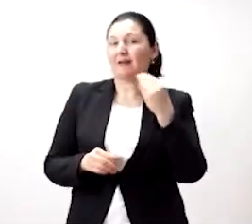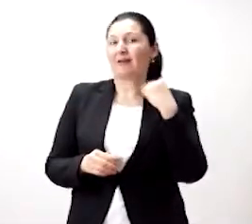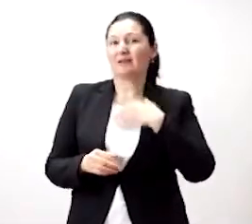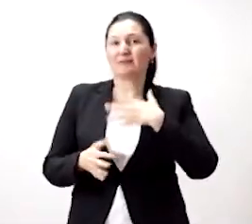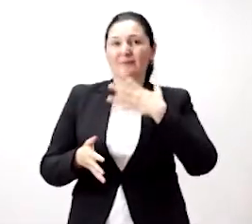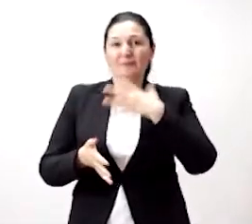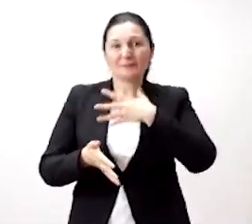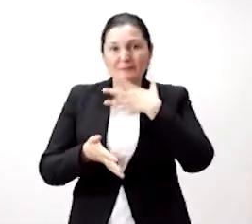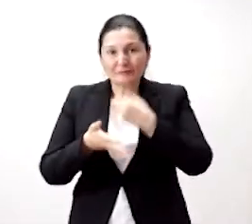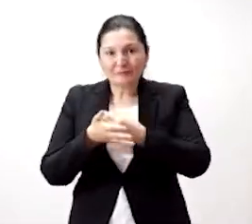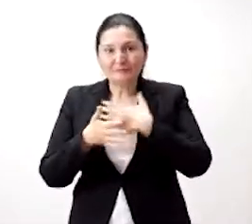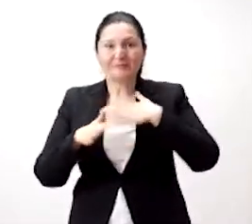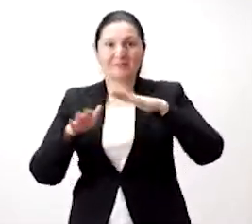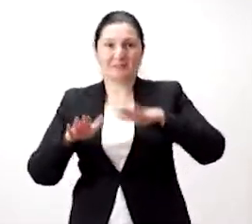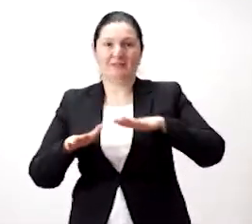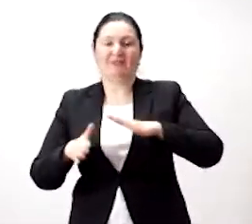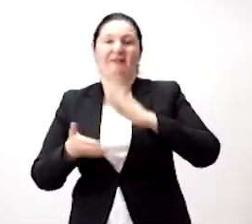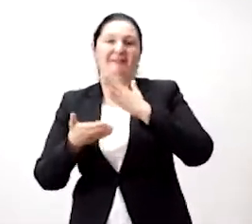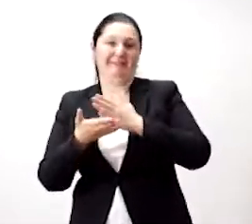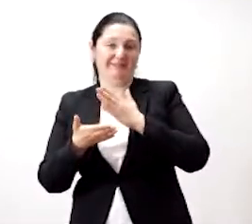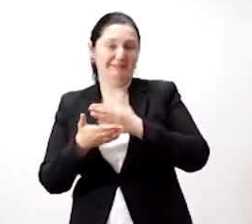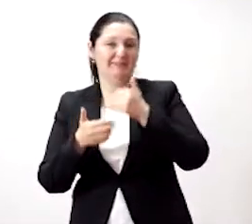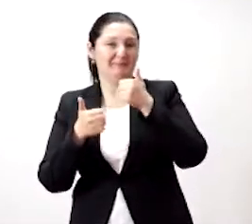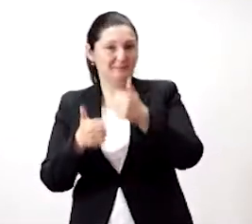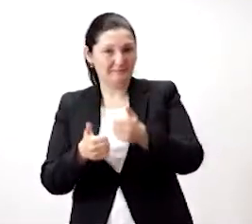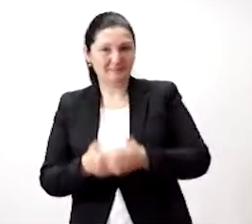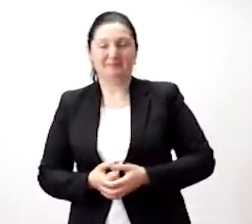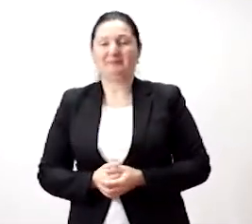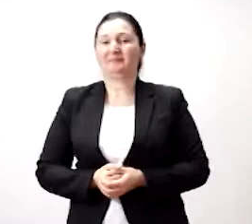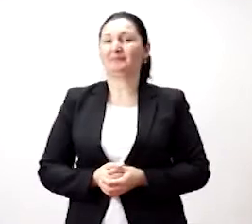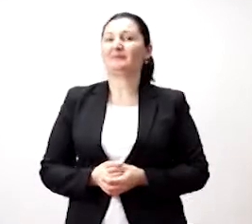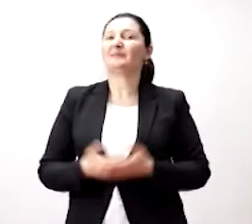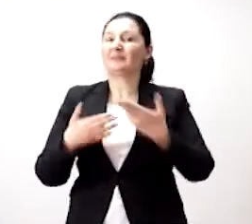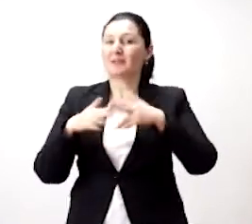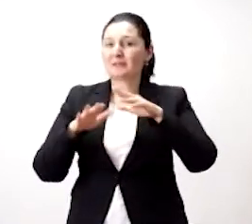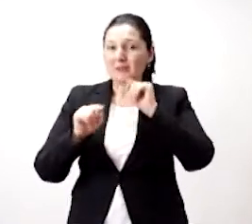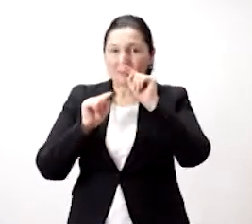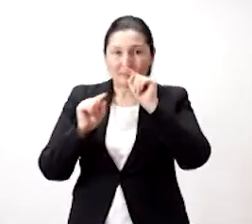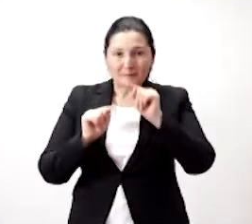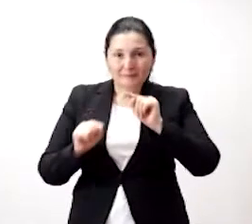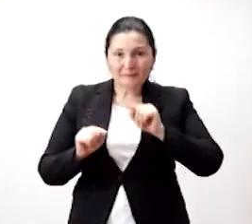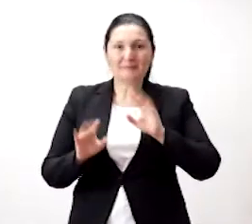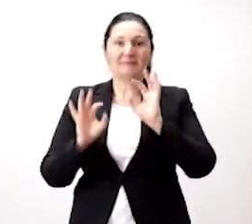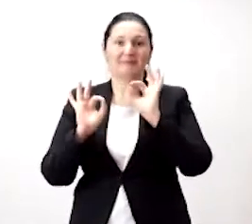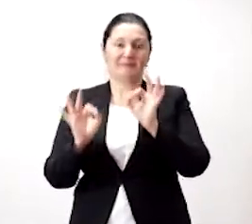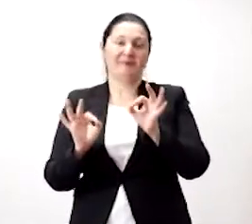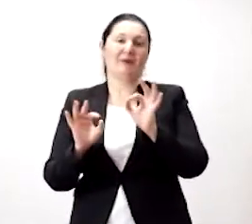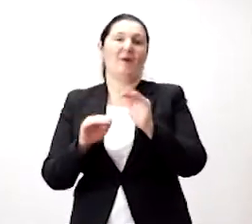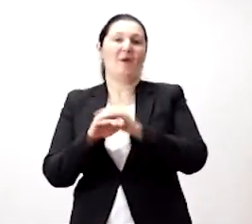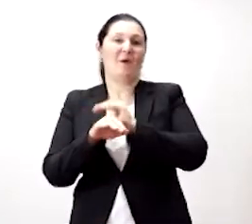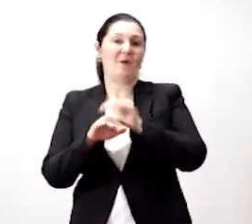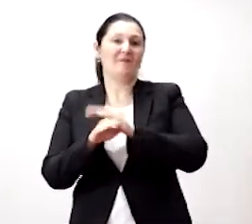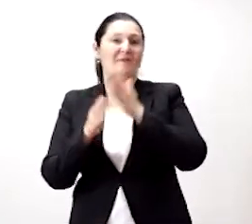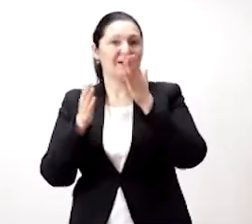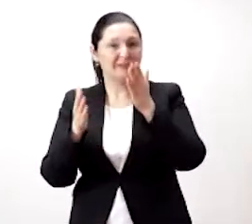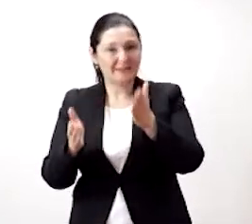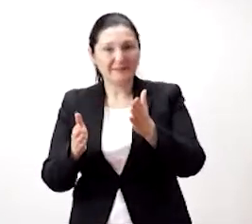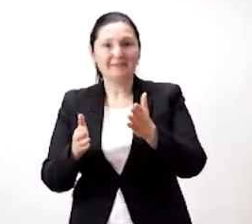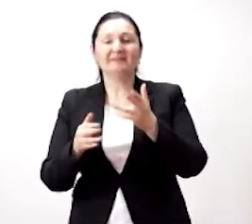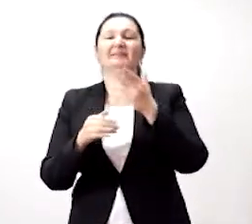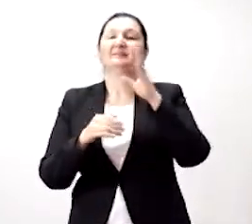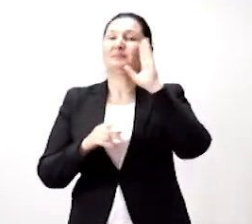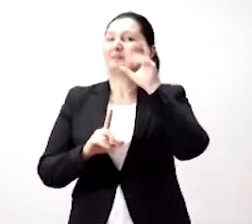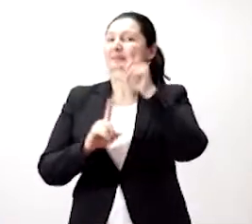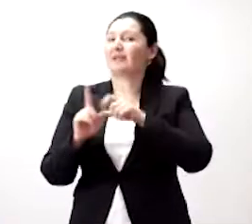има дар хамин китай джой гирифтаст. Албата, албата джой гирифтаст. Офарин, лола джон,